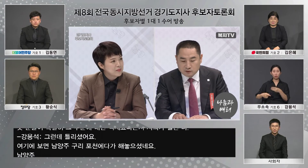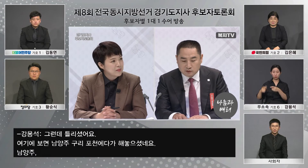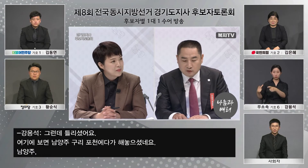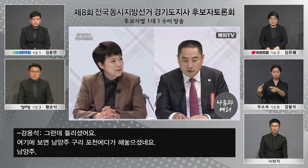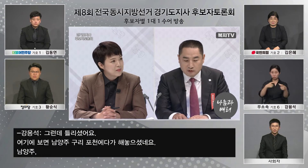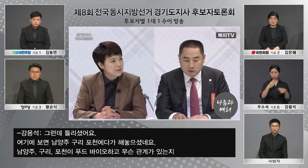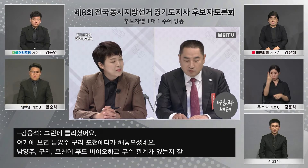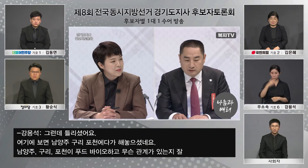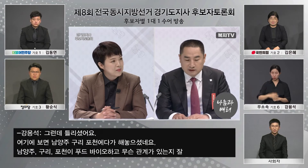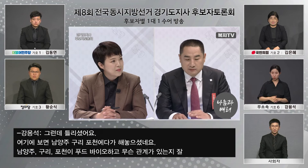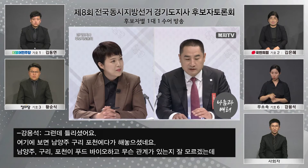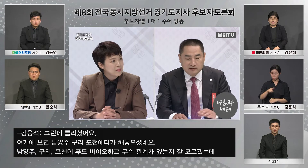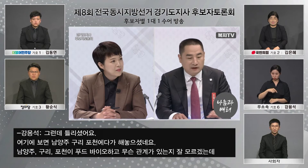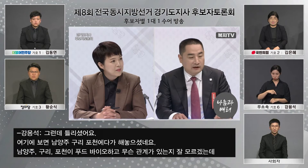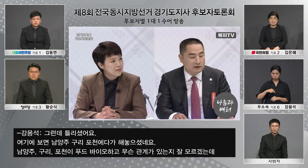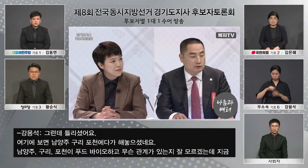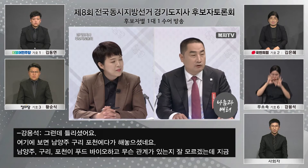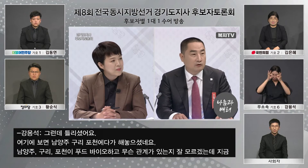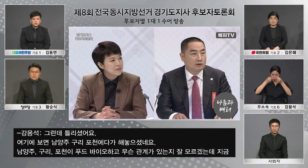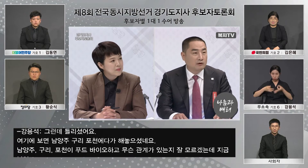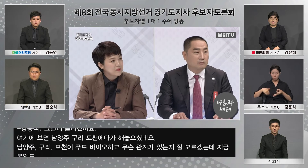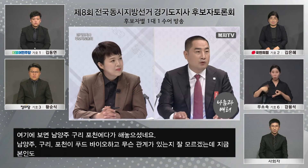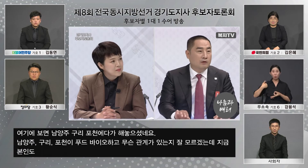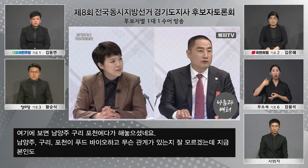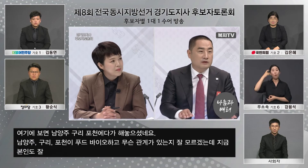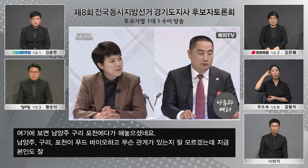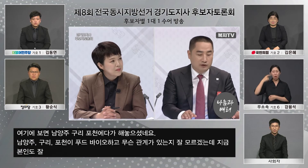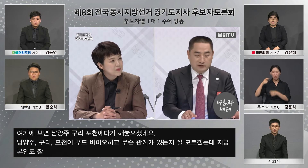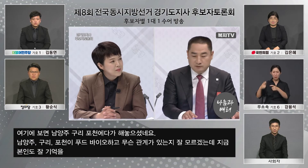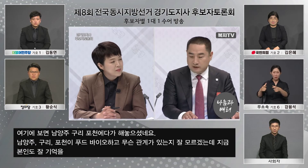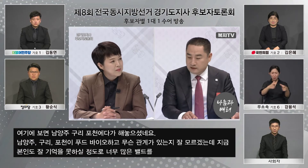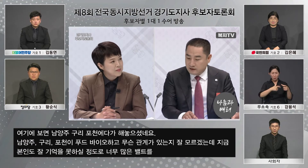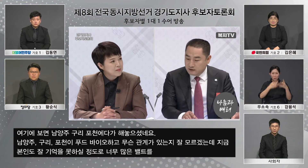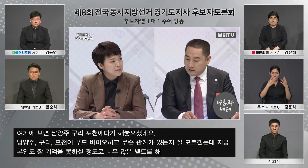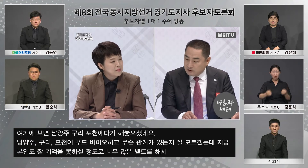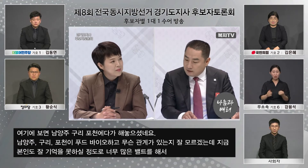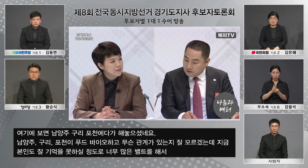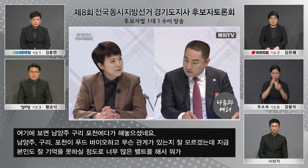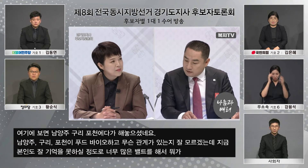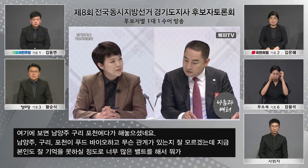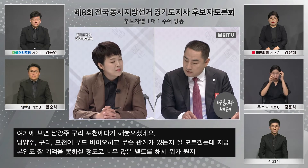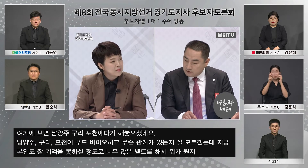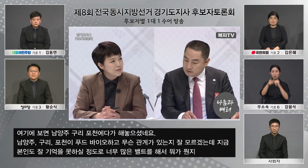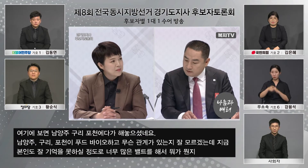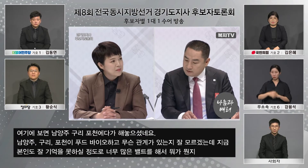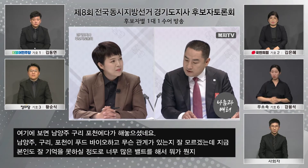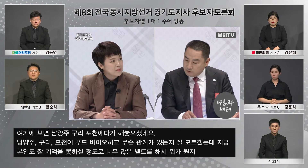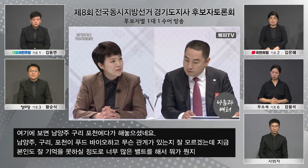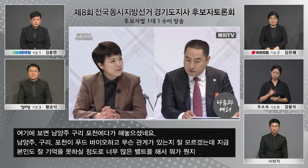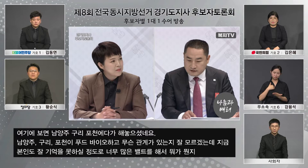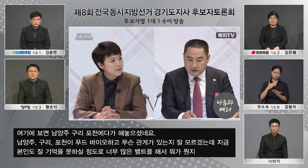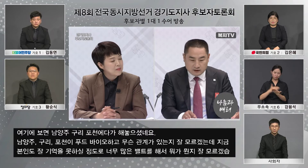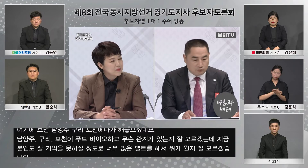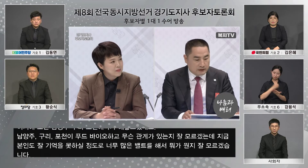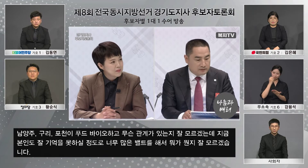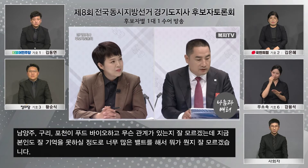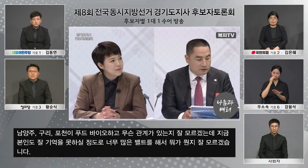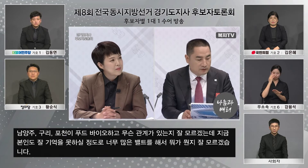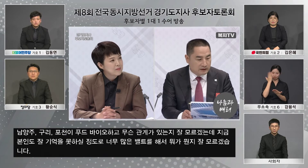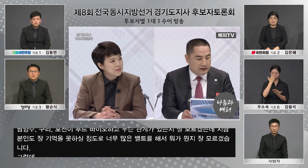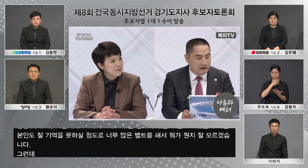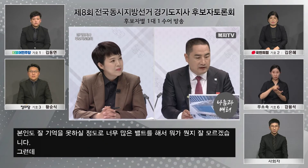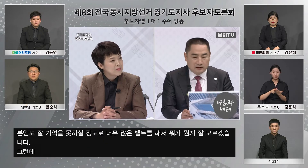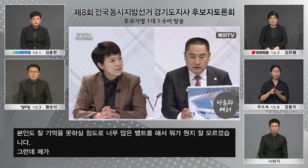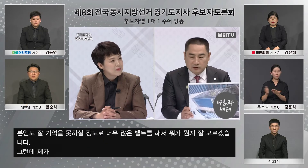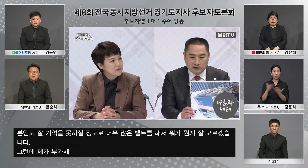못하실 정도로 너무 많은 벨트를 해놔가지고 뭐가 뭔지 잘 모르겠습니다. 근데 제가 뭐 부가세 얘기도 말씀드리고